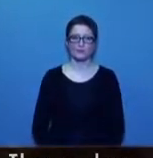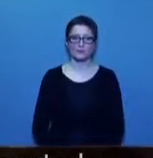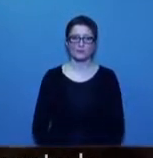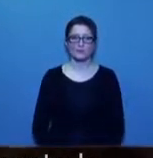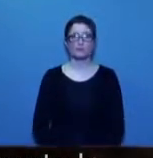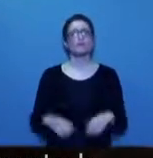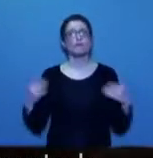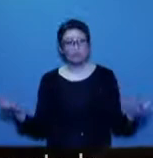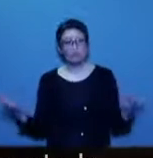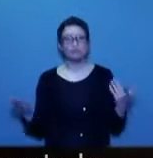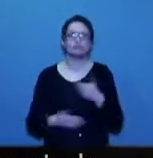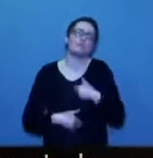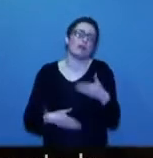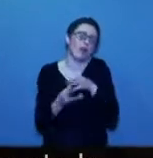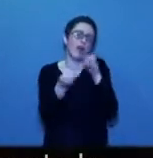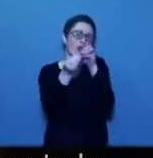Et maintenant, un dernier mot.